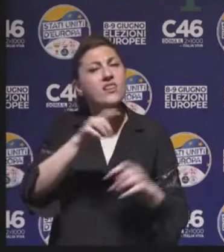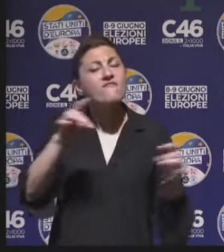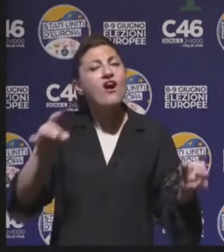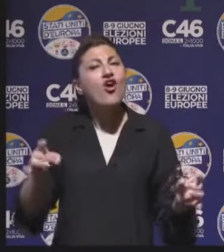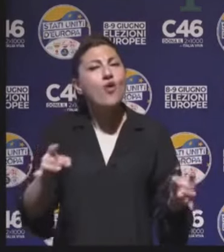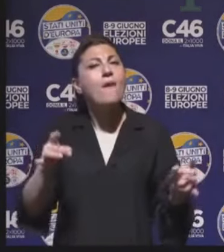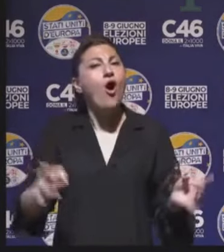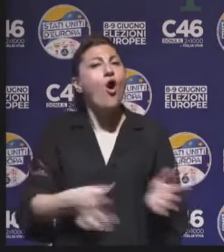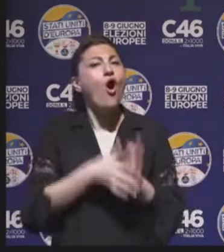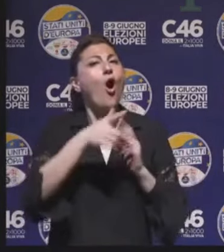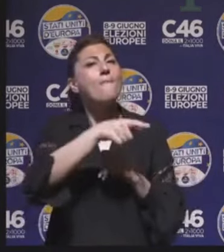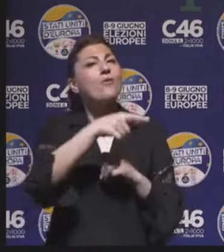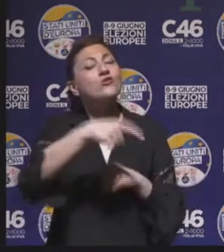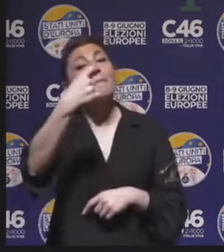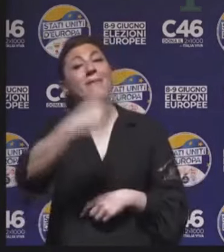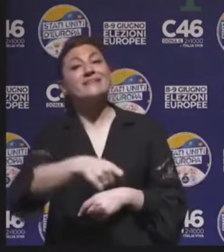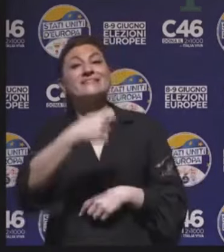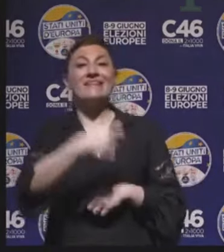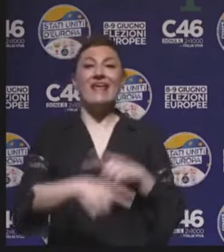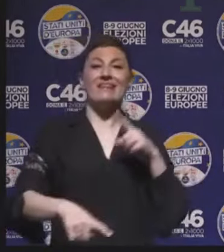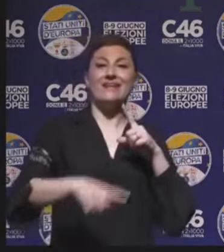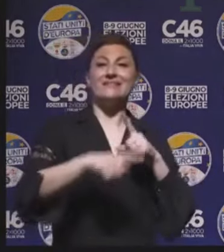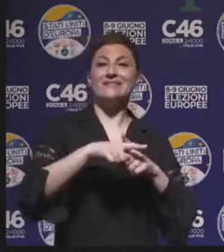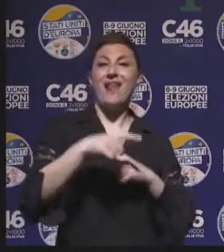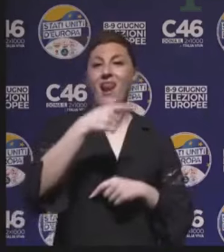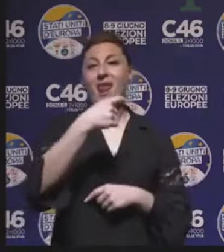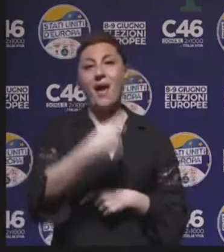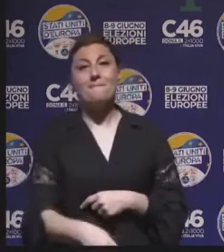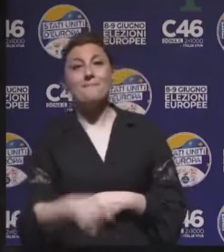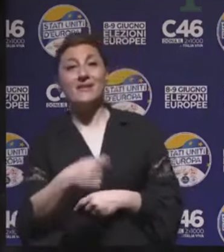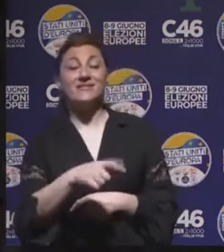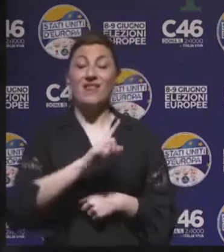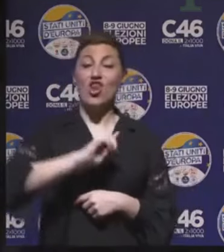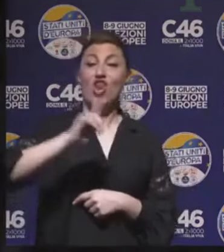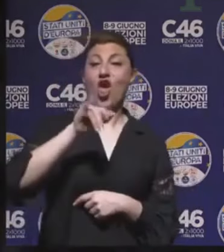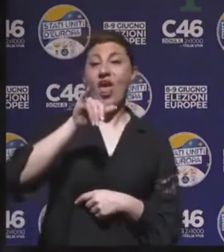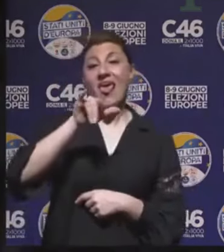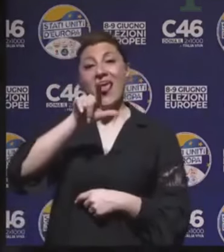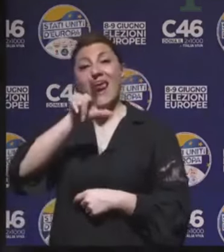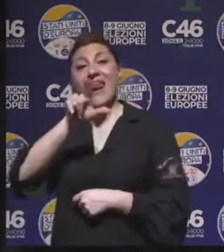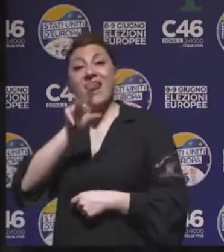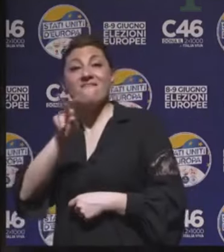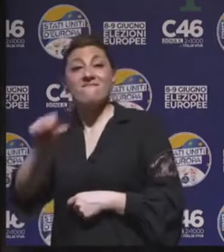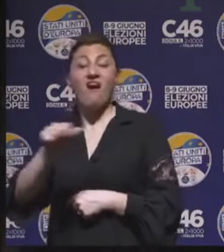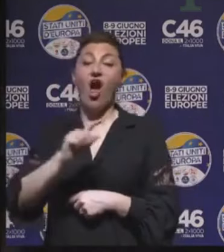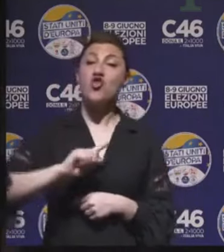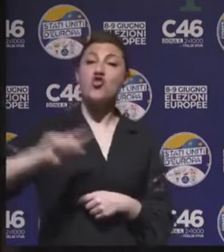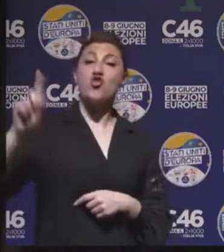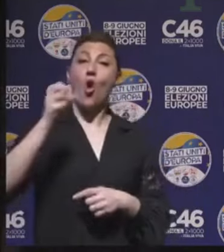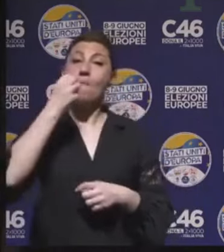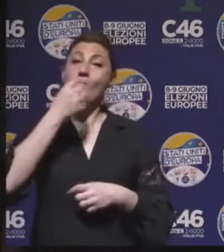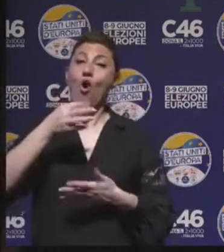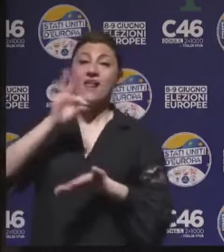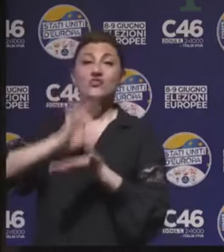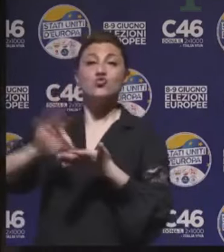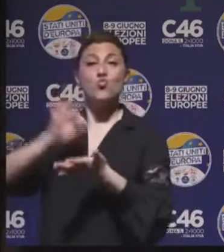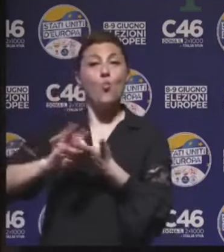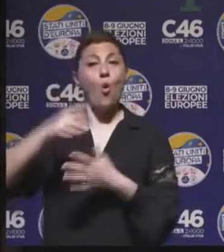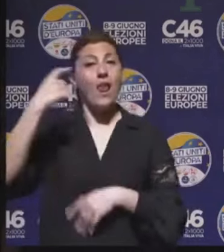xil il presidente del No il presidente del no Ilva il presidente del no buona scuola il presidente